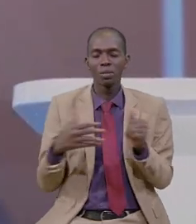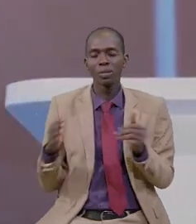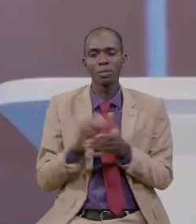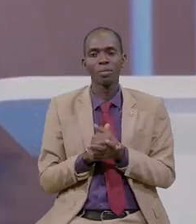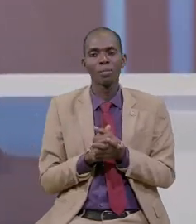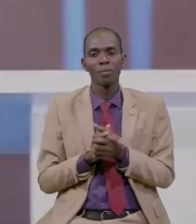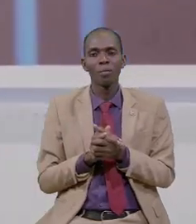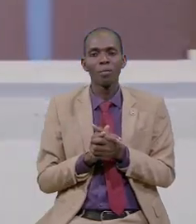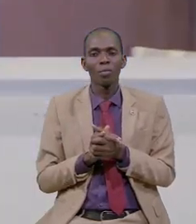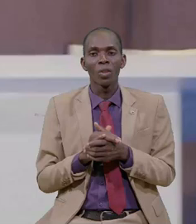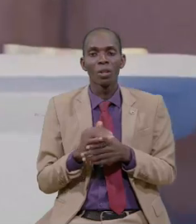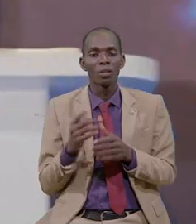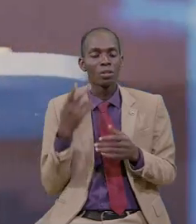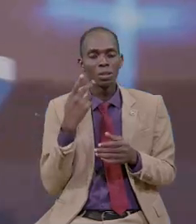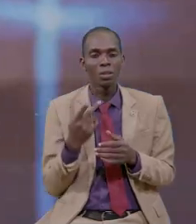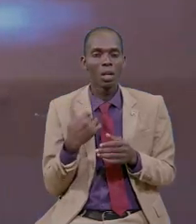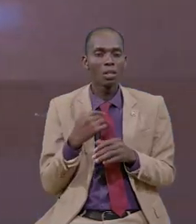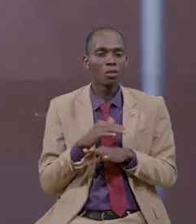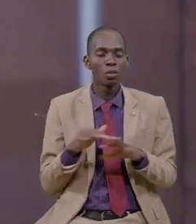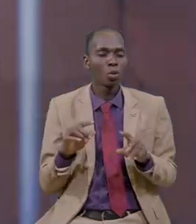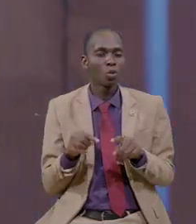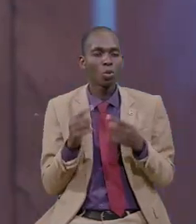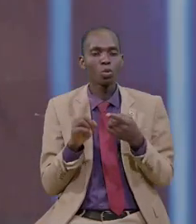La vraie chose, quand ça vient,